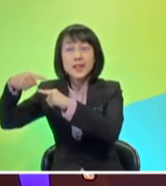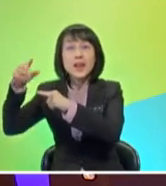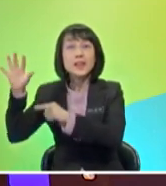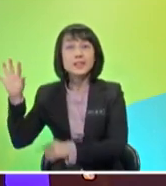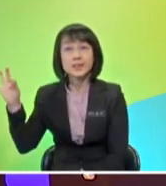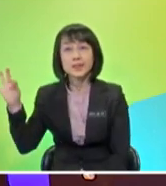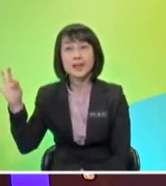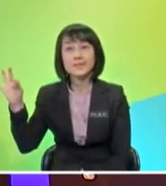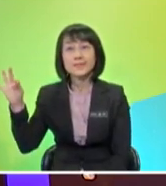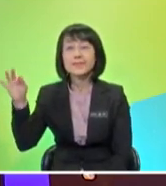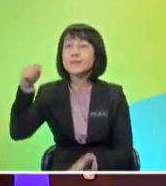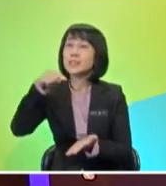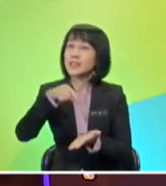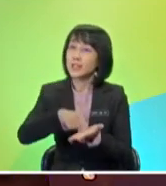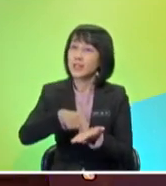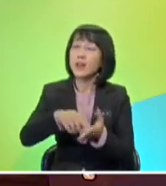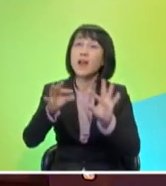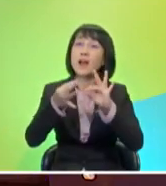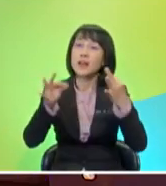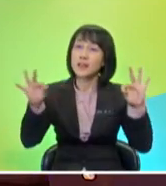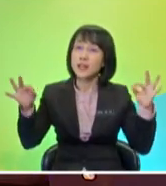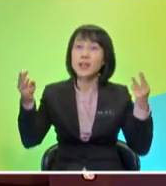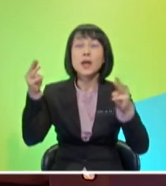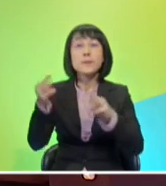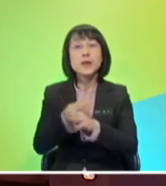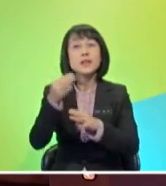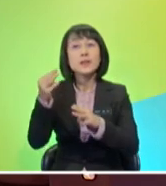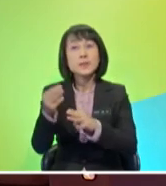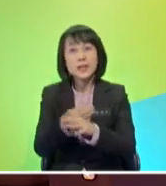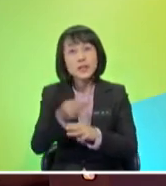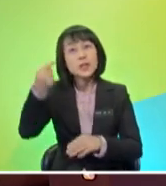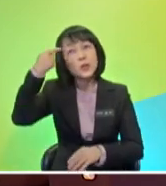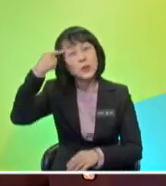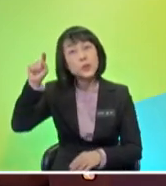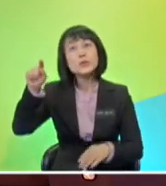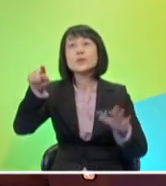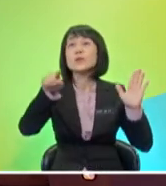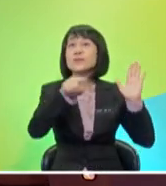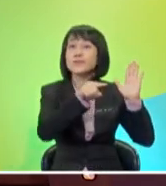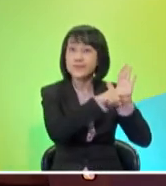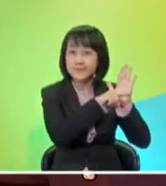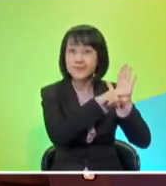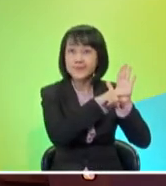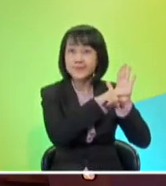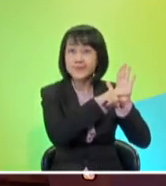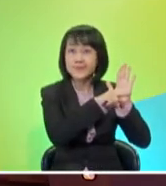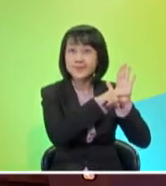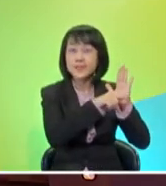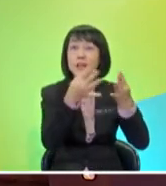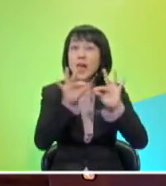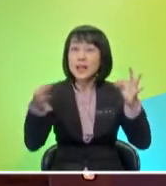9. Ini adalah ayat matematik bagi operasi tolak. Okey.